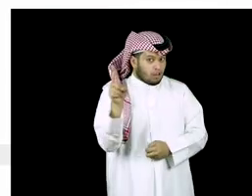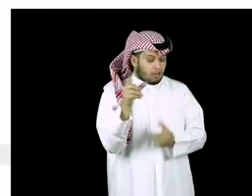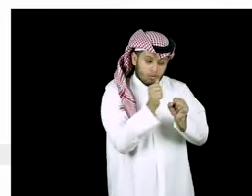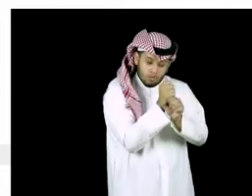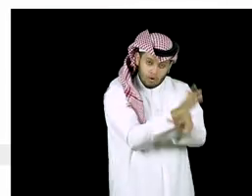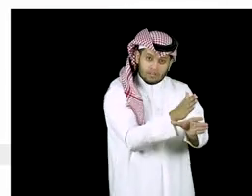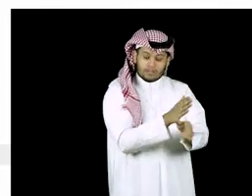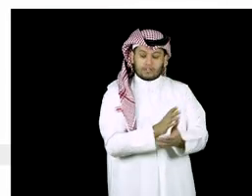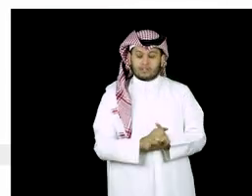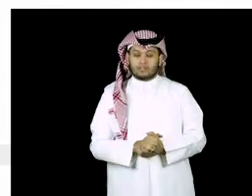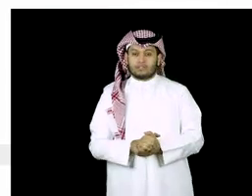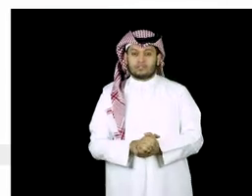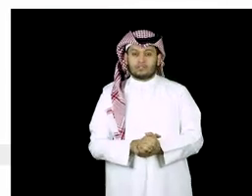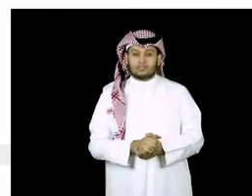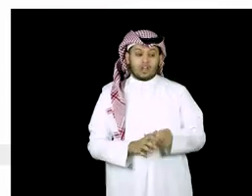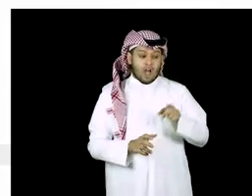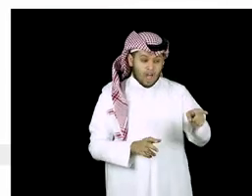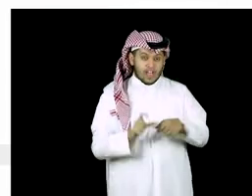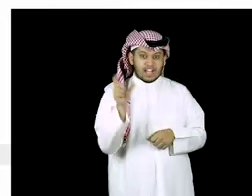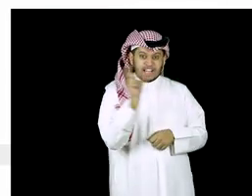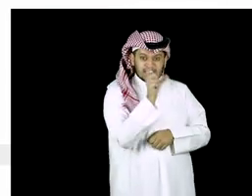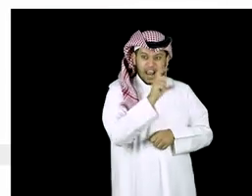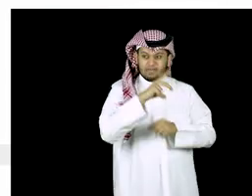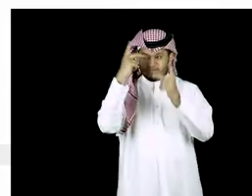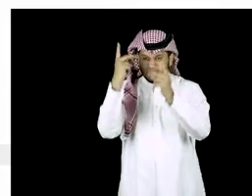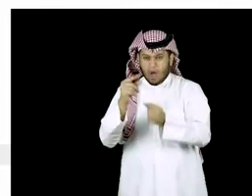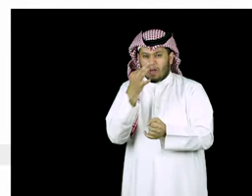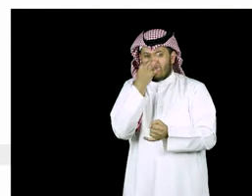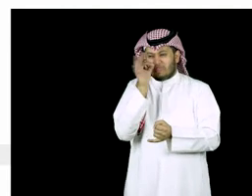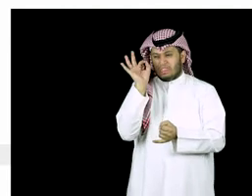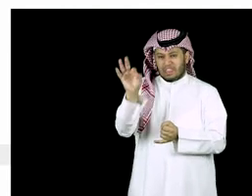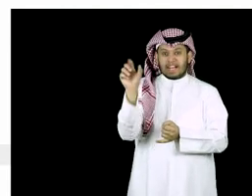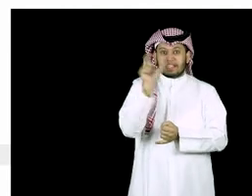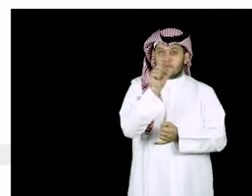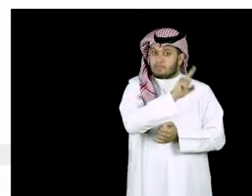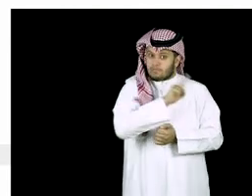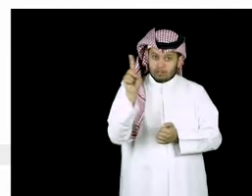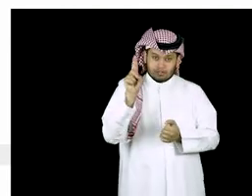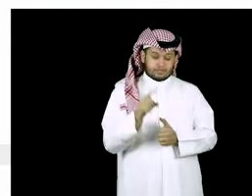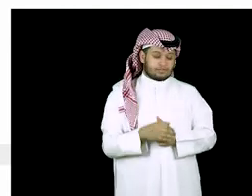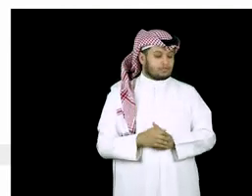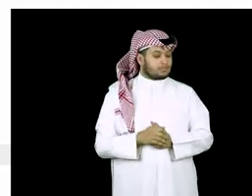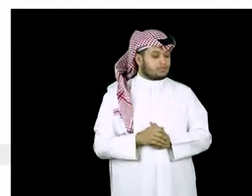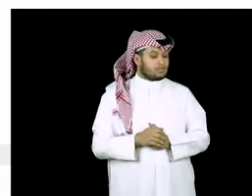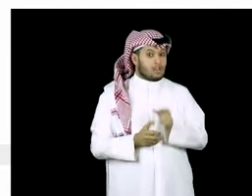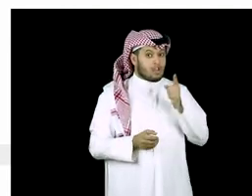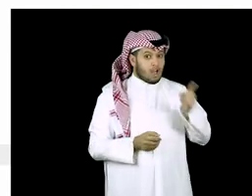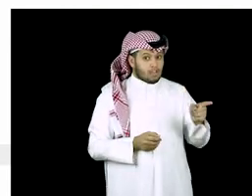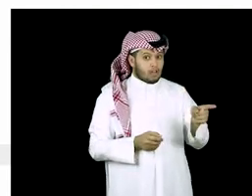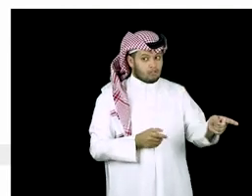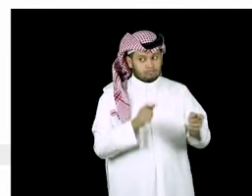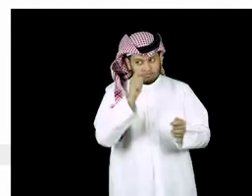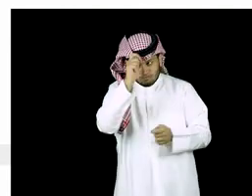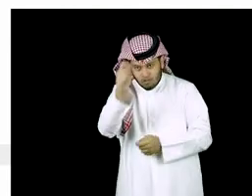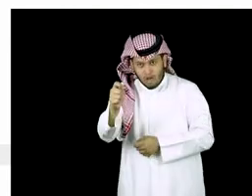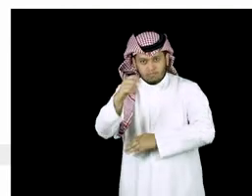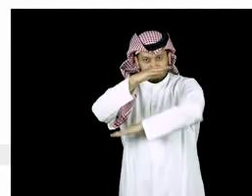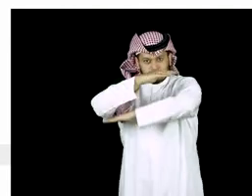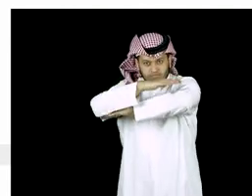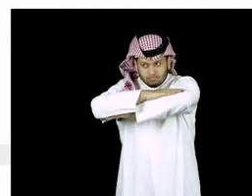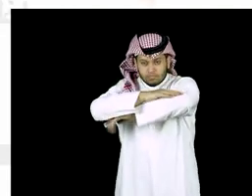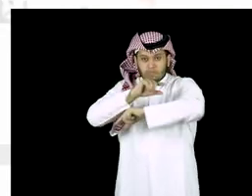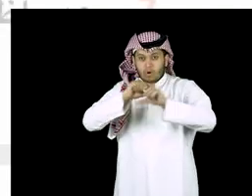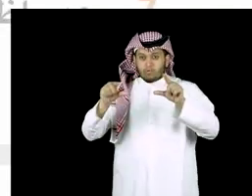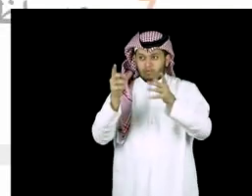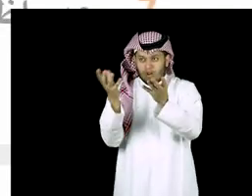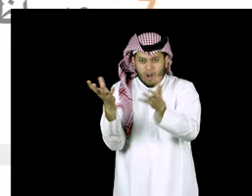عدم إيذاء المسلمين أو الاستهزاء بالدين، توقير المسلمين وعدم التشبه بهم في